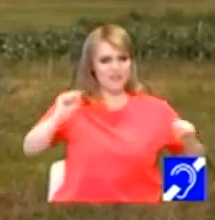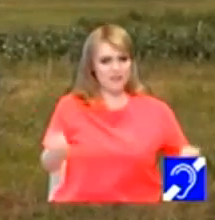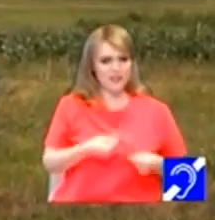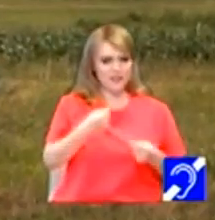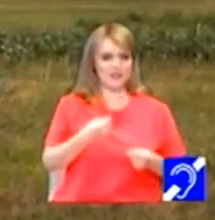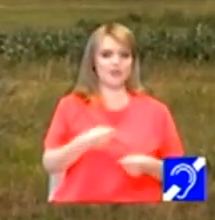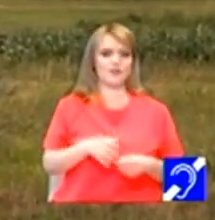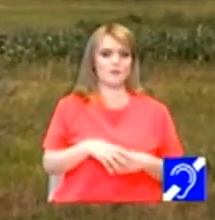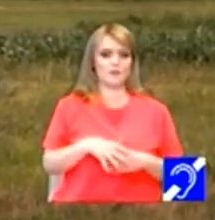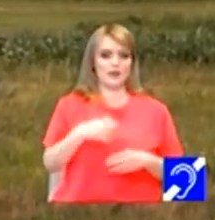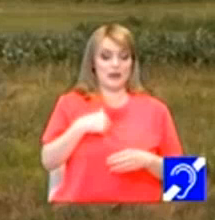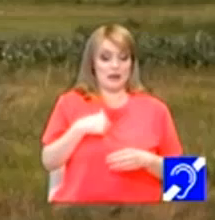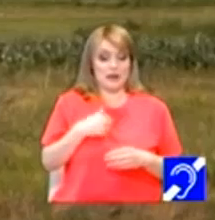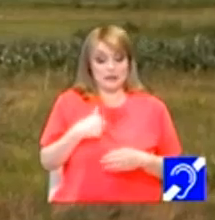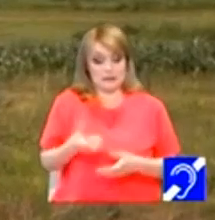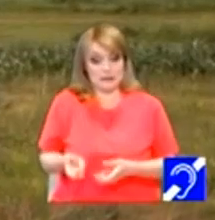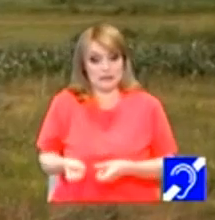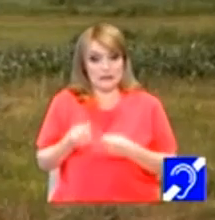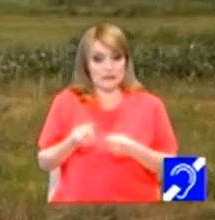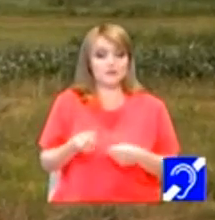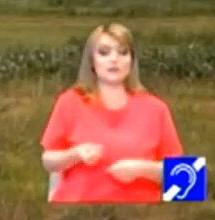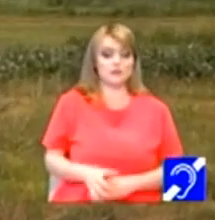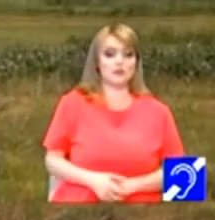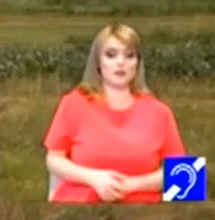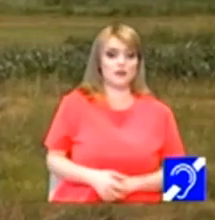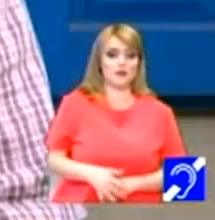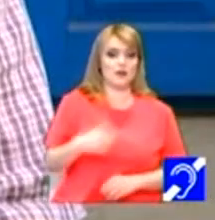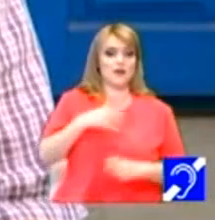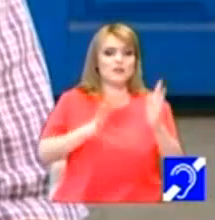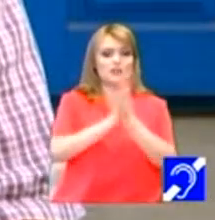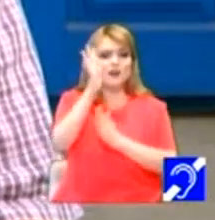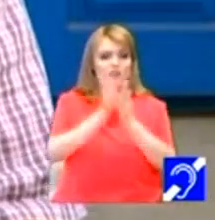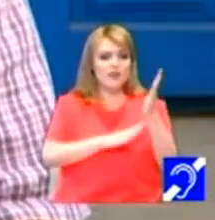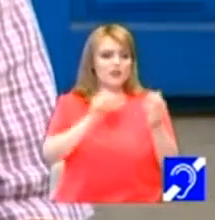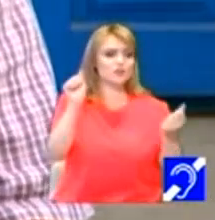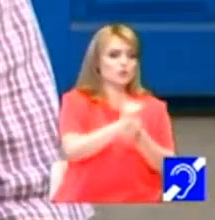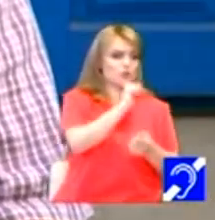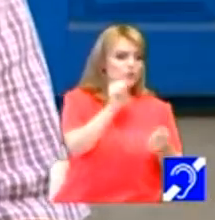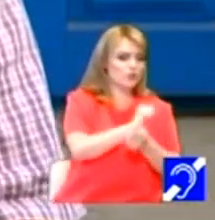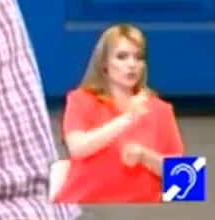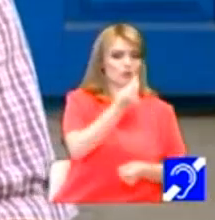ducem în baltă și scotem rădăcină de papără, o aducem acasă, o usca acasă,